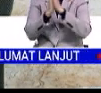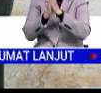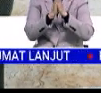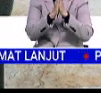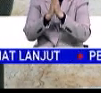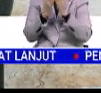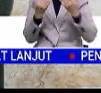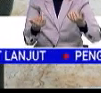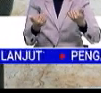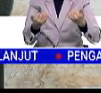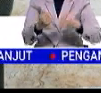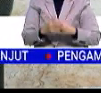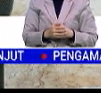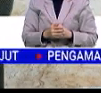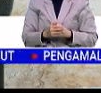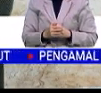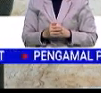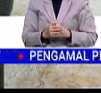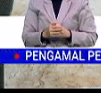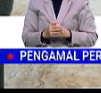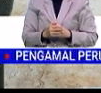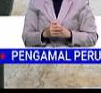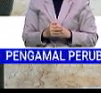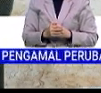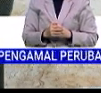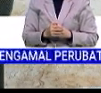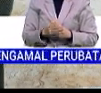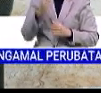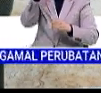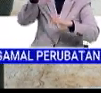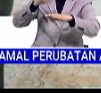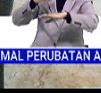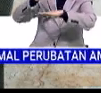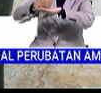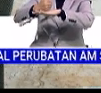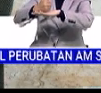ini. Jadi untuk mewujudkan